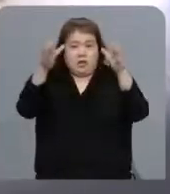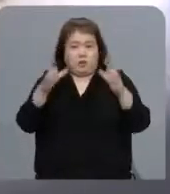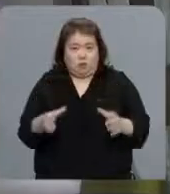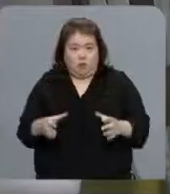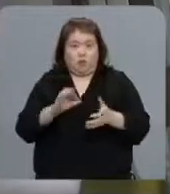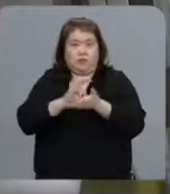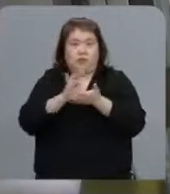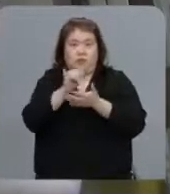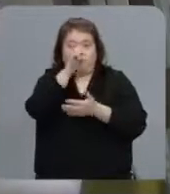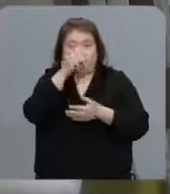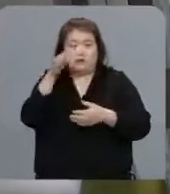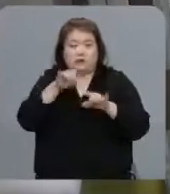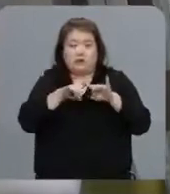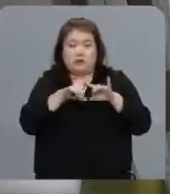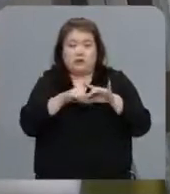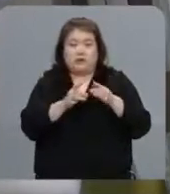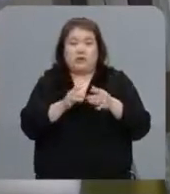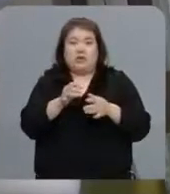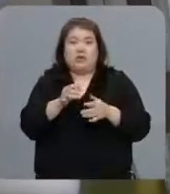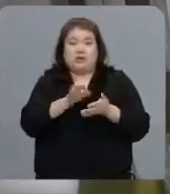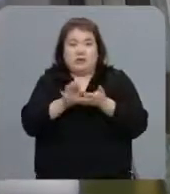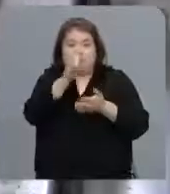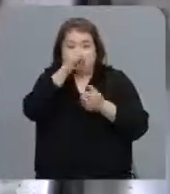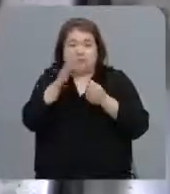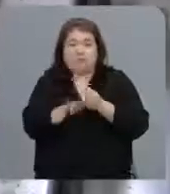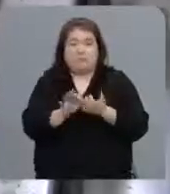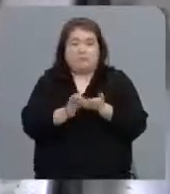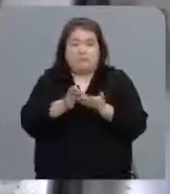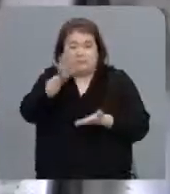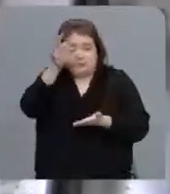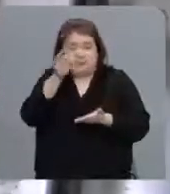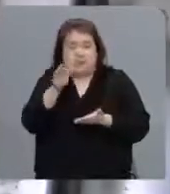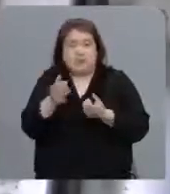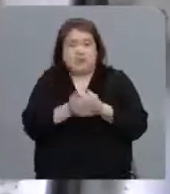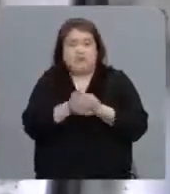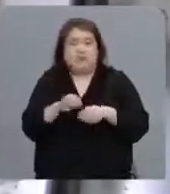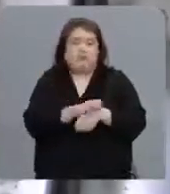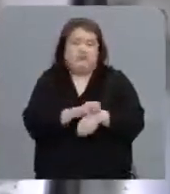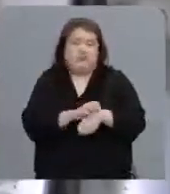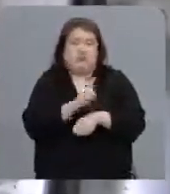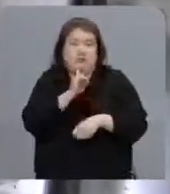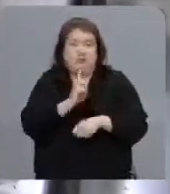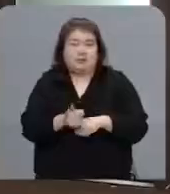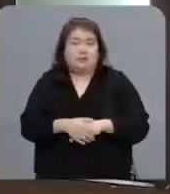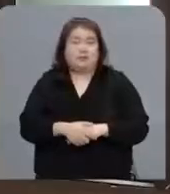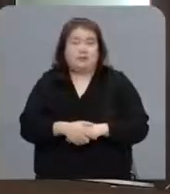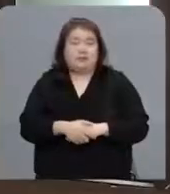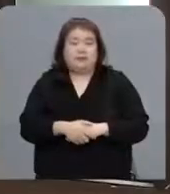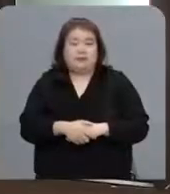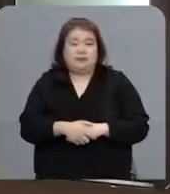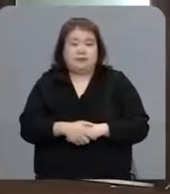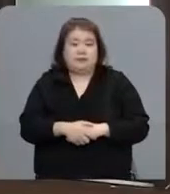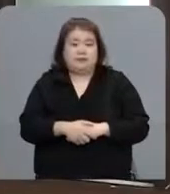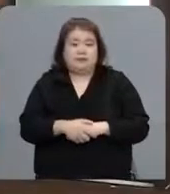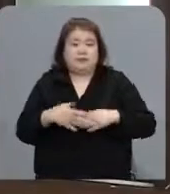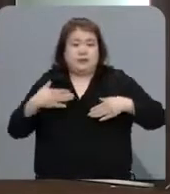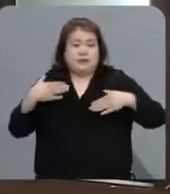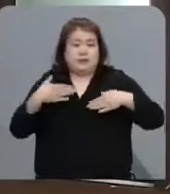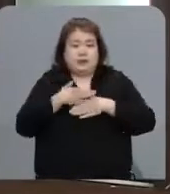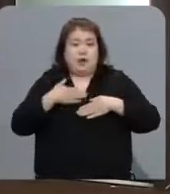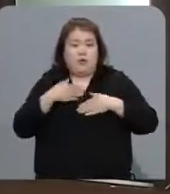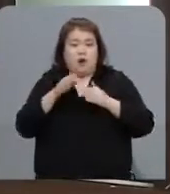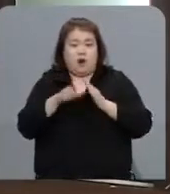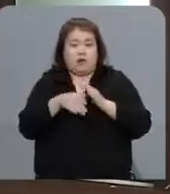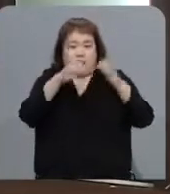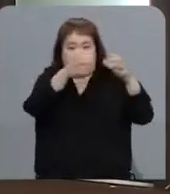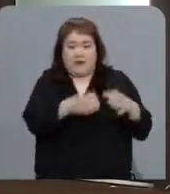사용하지만 요금이 비싸고 교체 주기도 짧아 집주인은 불편함을 호소 합니다 사워 할 때는 가스통을